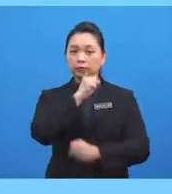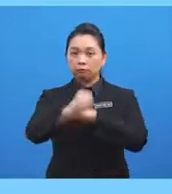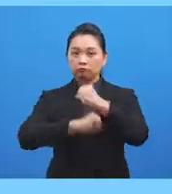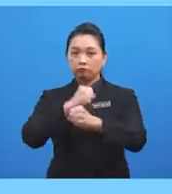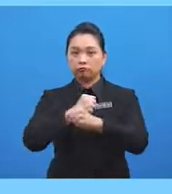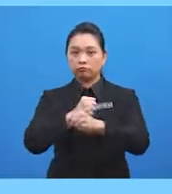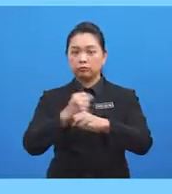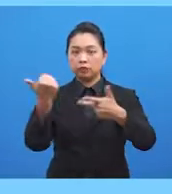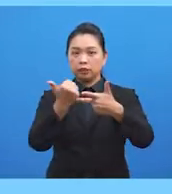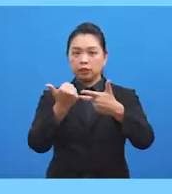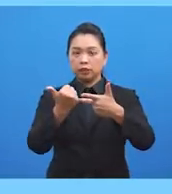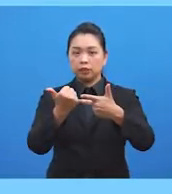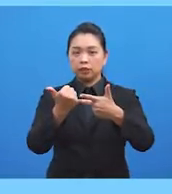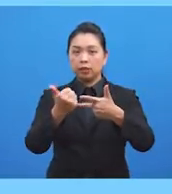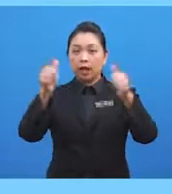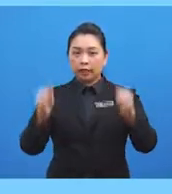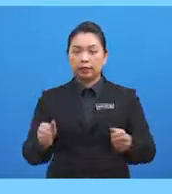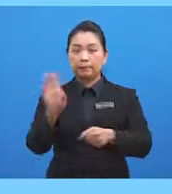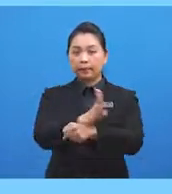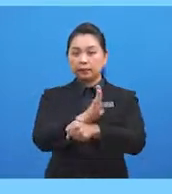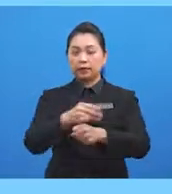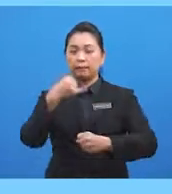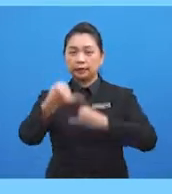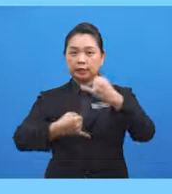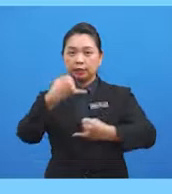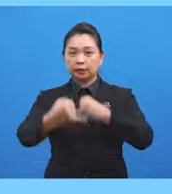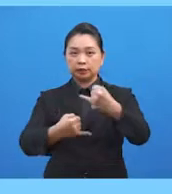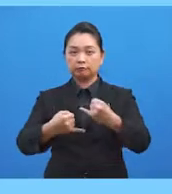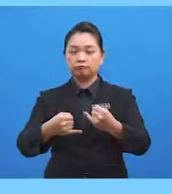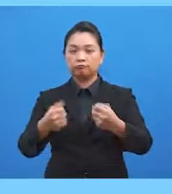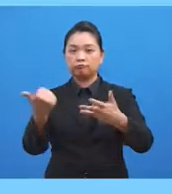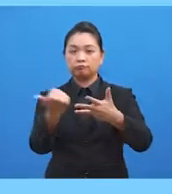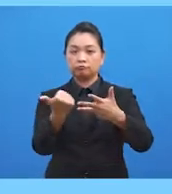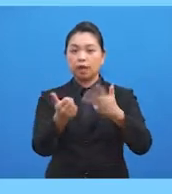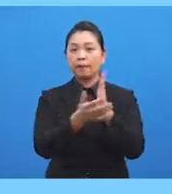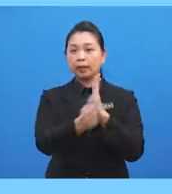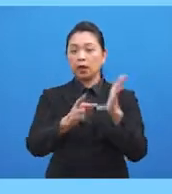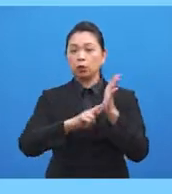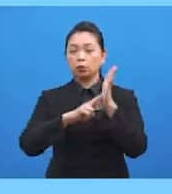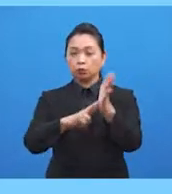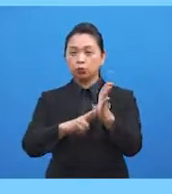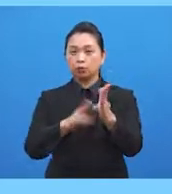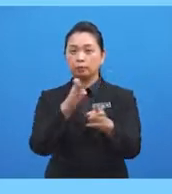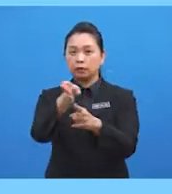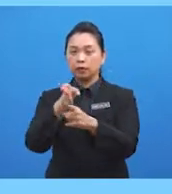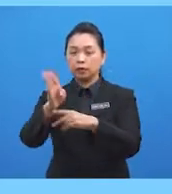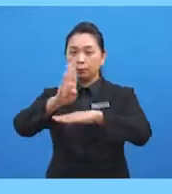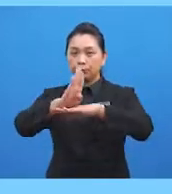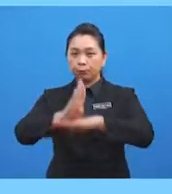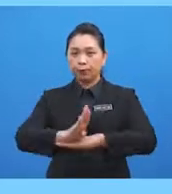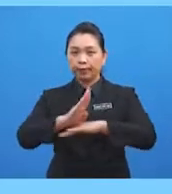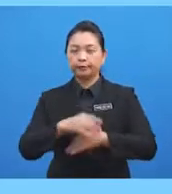tahun. 3. Ahli perniagaan yang berjaya. 4. Pakar rujuk bidang